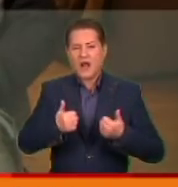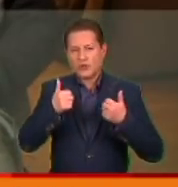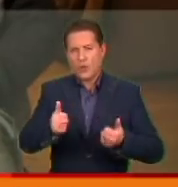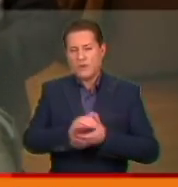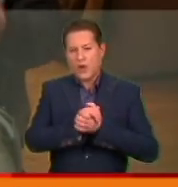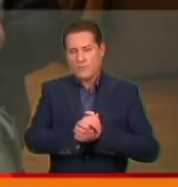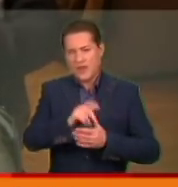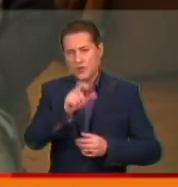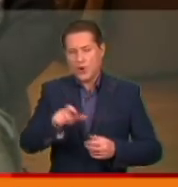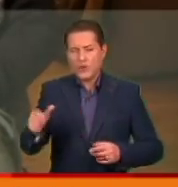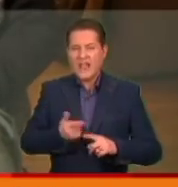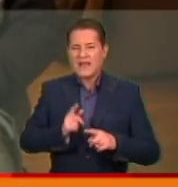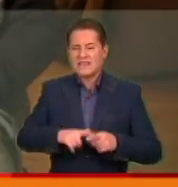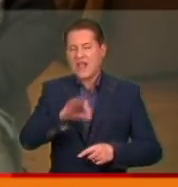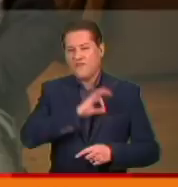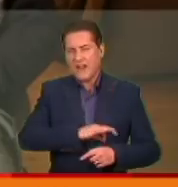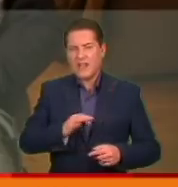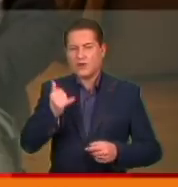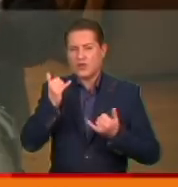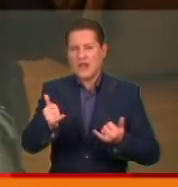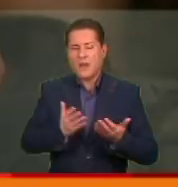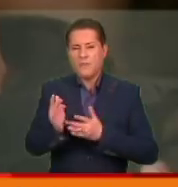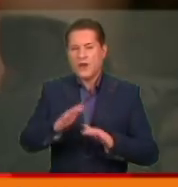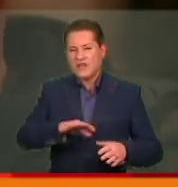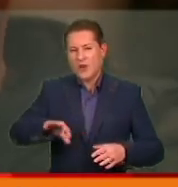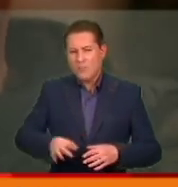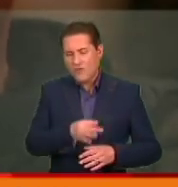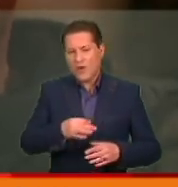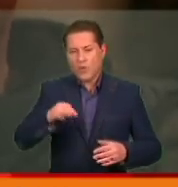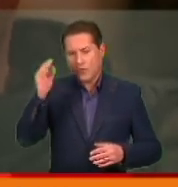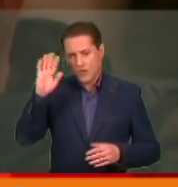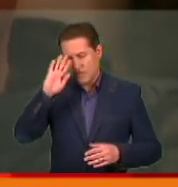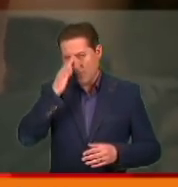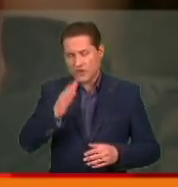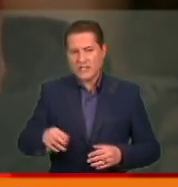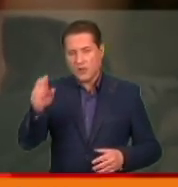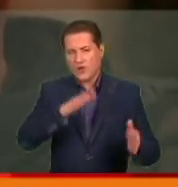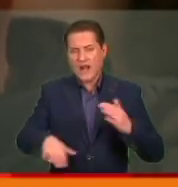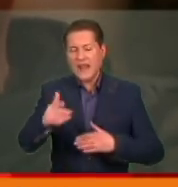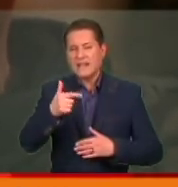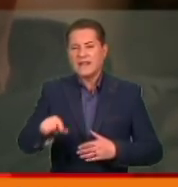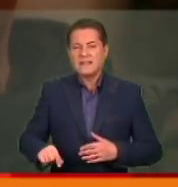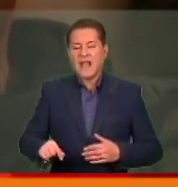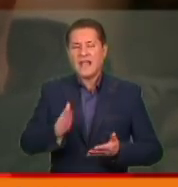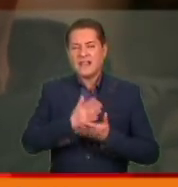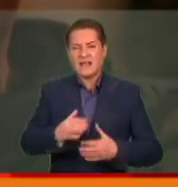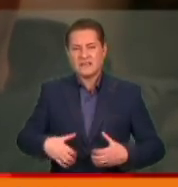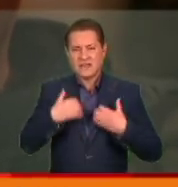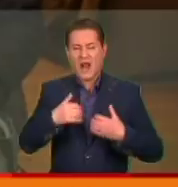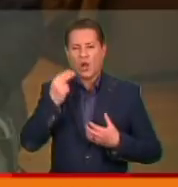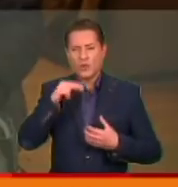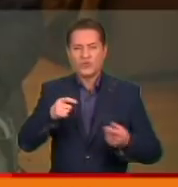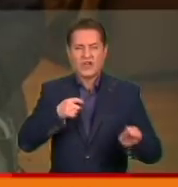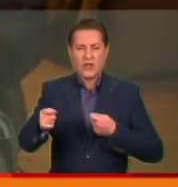людей. Страх – це дуже вигідно для політика. Вони провокують ворожнечу. Країною, в якій панує страх, зручніше керувати. Населення